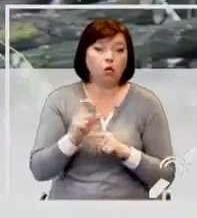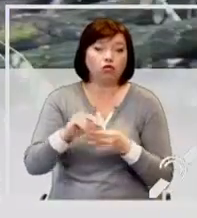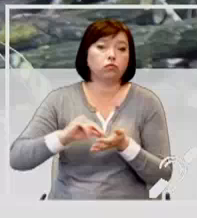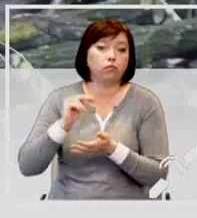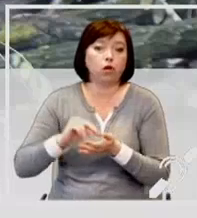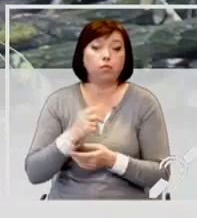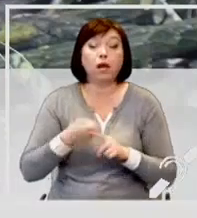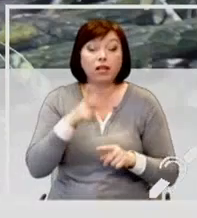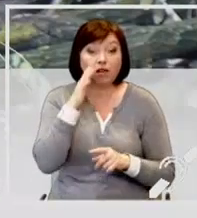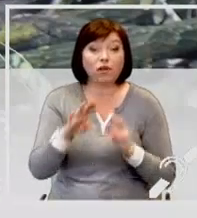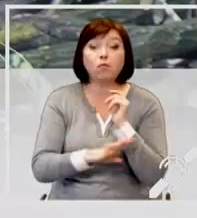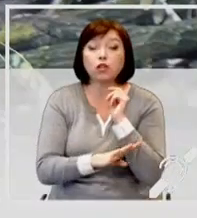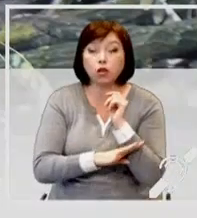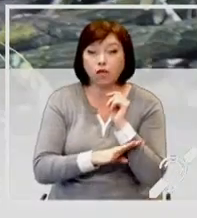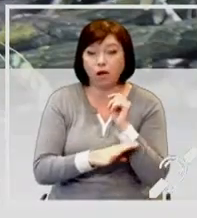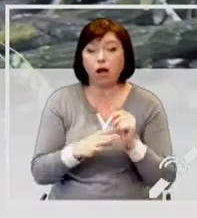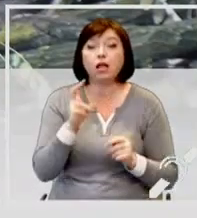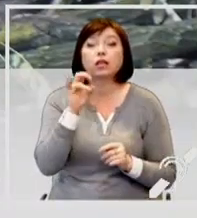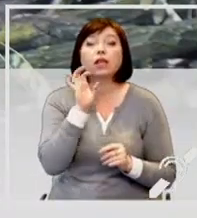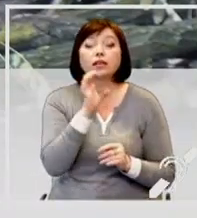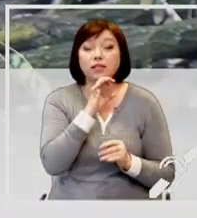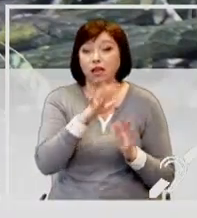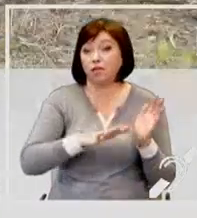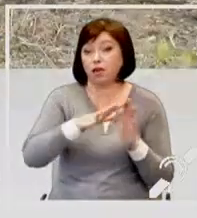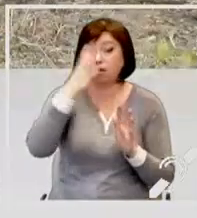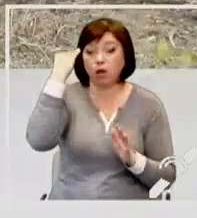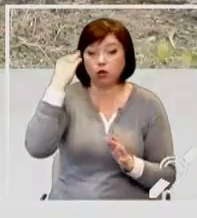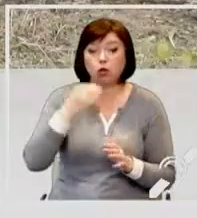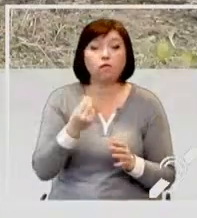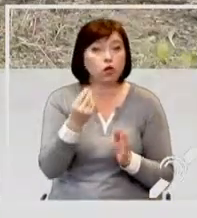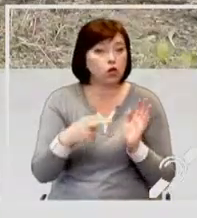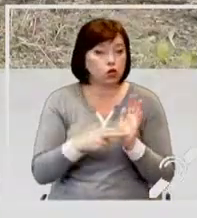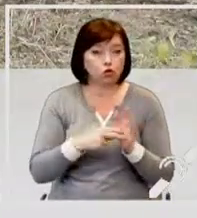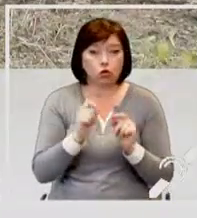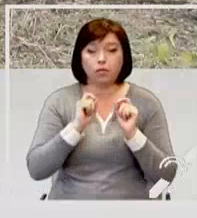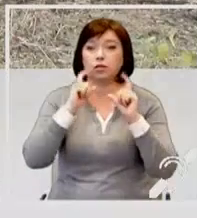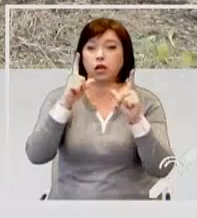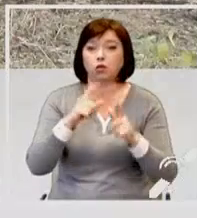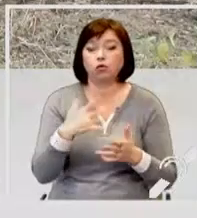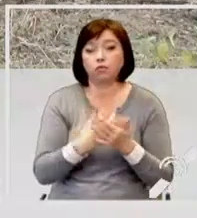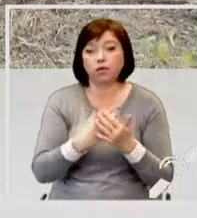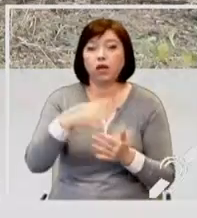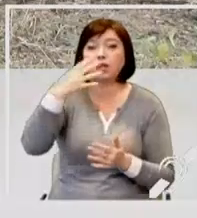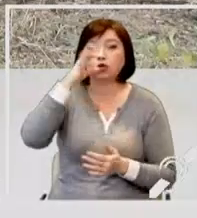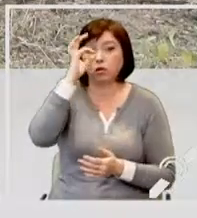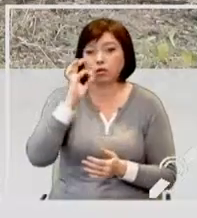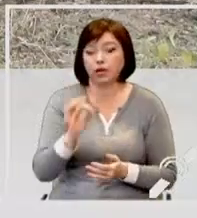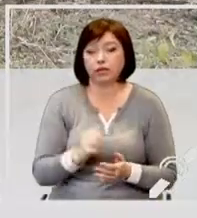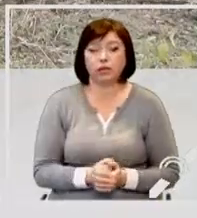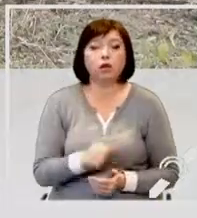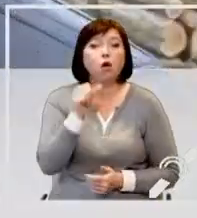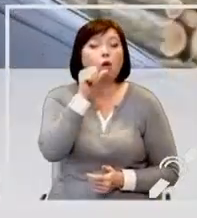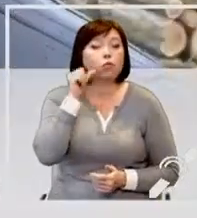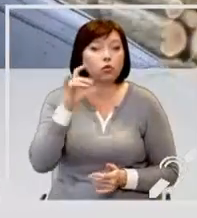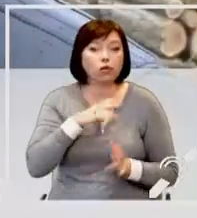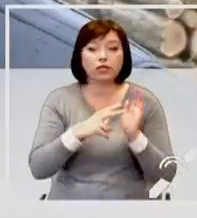acest sezon, lemnele de foc, cel puțin în nordul Republicii Moldova, au prețuri mai mari, cu aproape 40%. Anul trecut